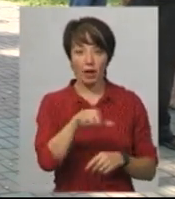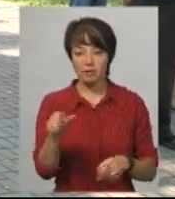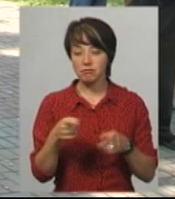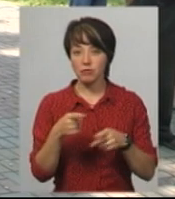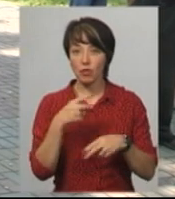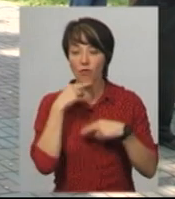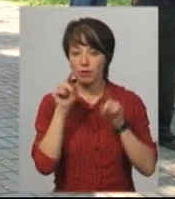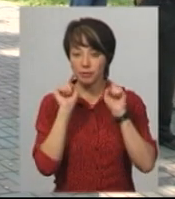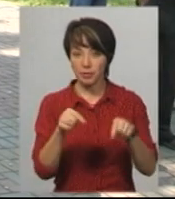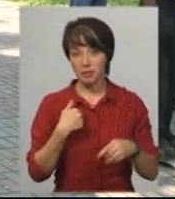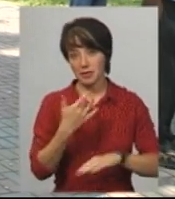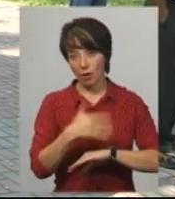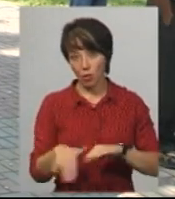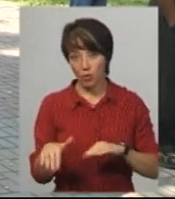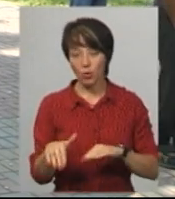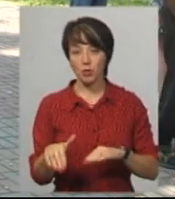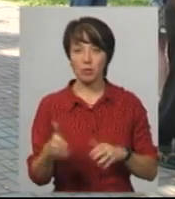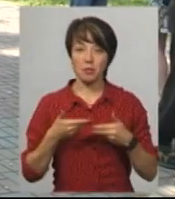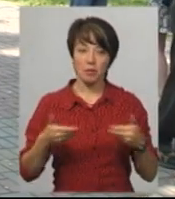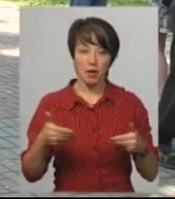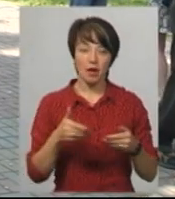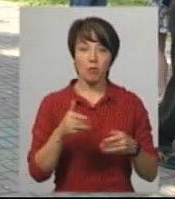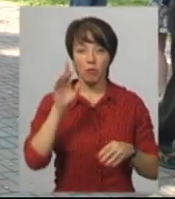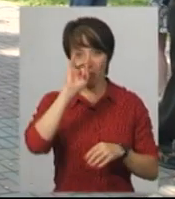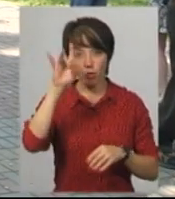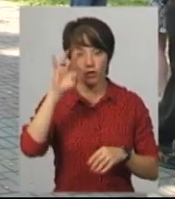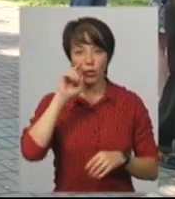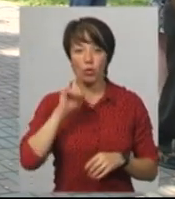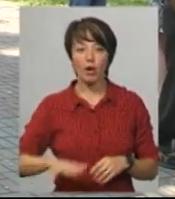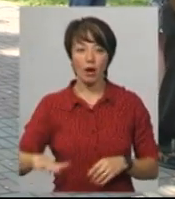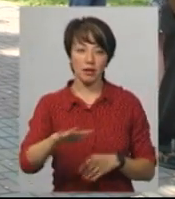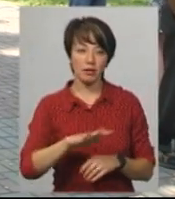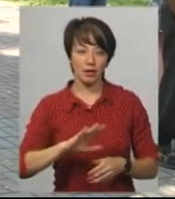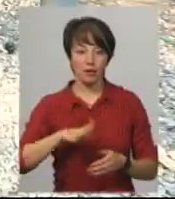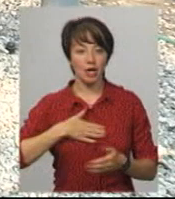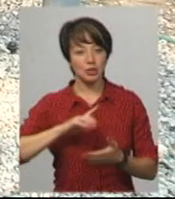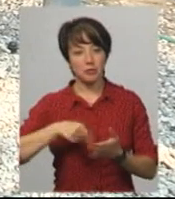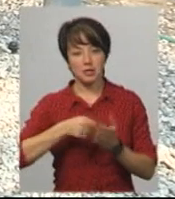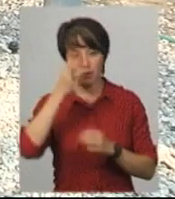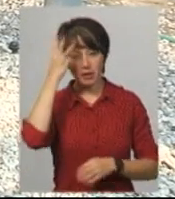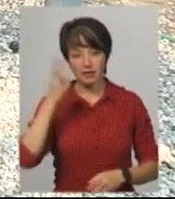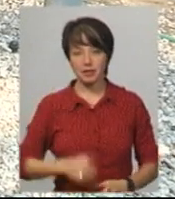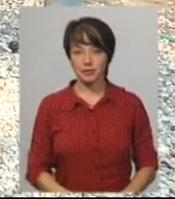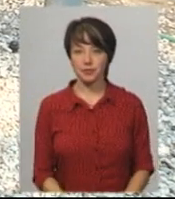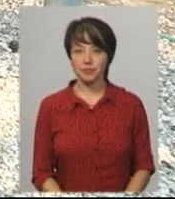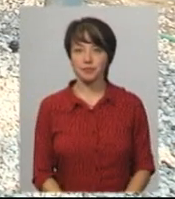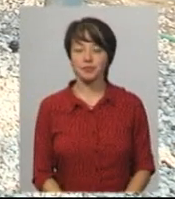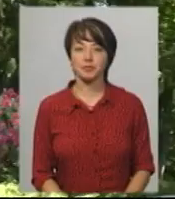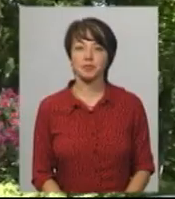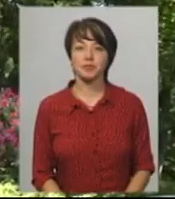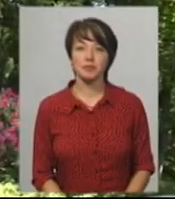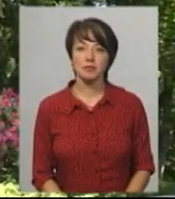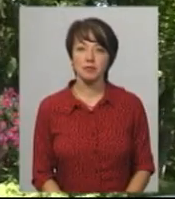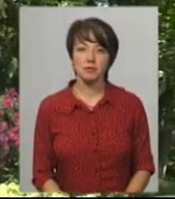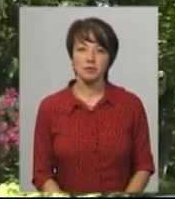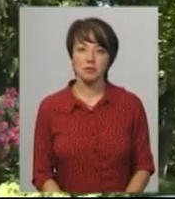що ми за кордоном, ми популяризуємо Україну і наше місто Хмельницький. Леся Боровець, Олександр Горішевський. Новини